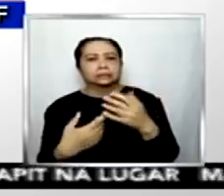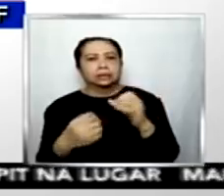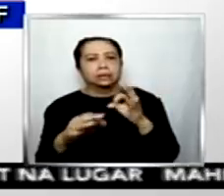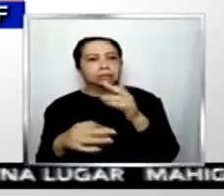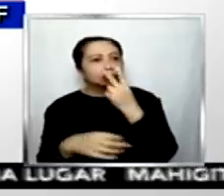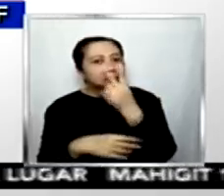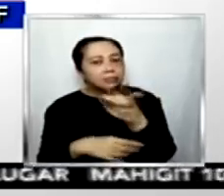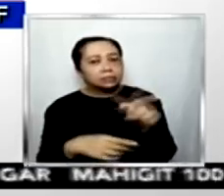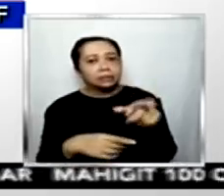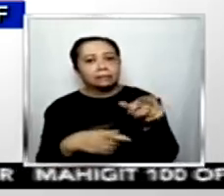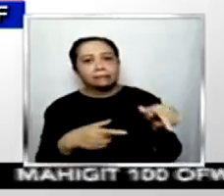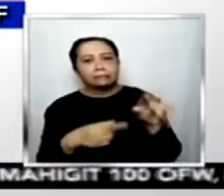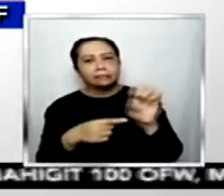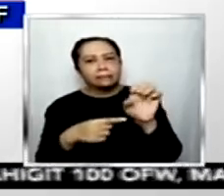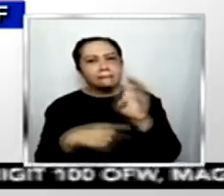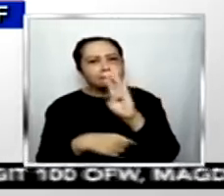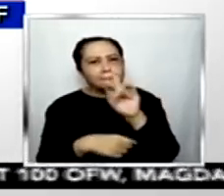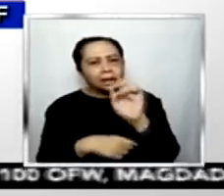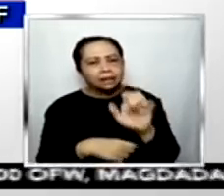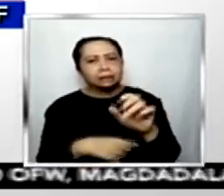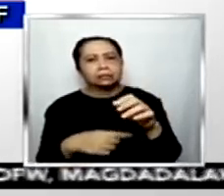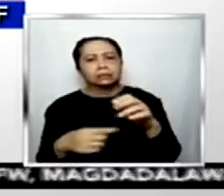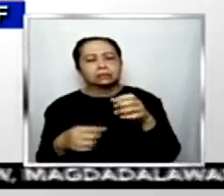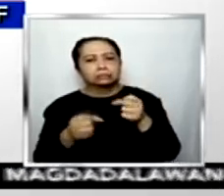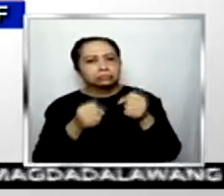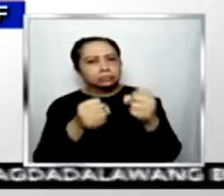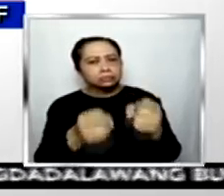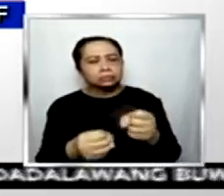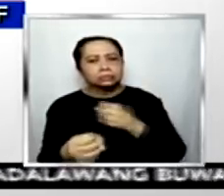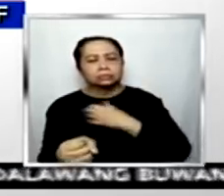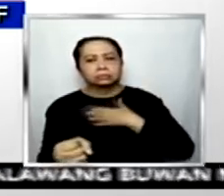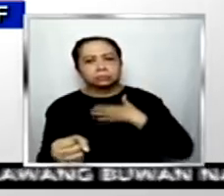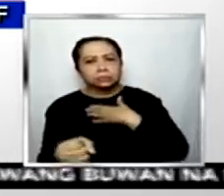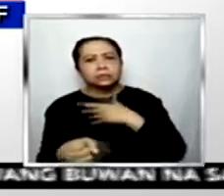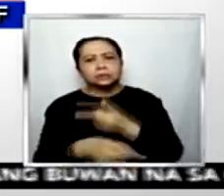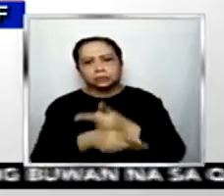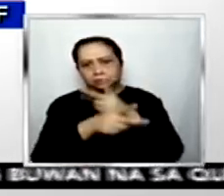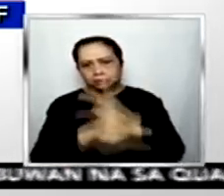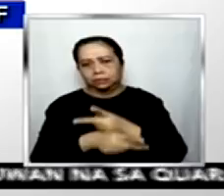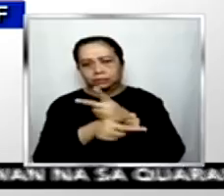mga nakabike sa kalsada, ay pag-ingatan natin. No?